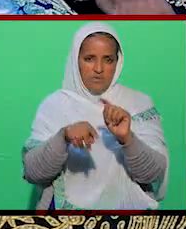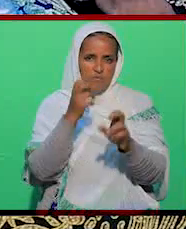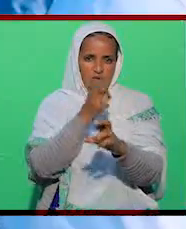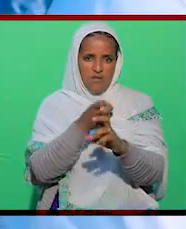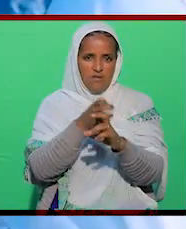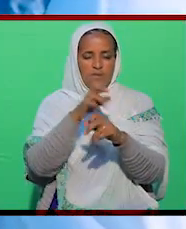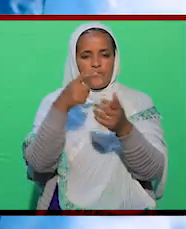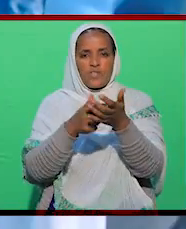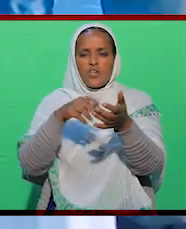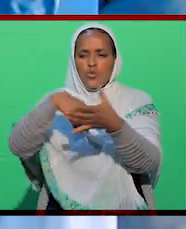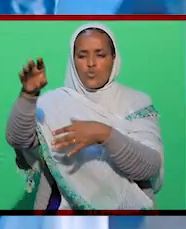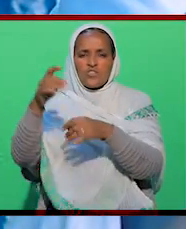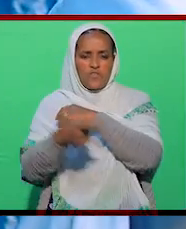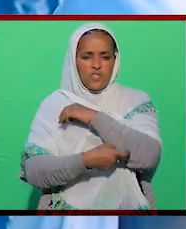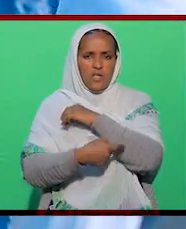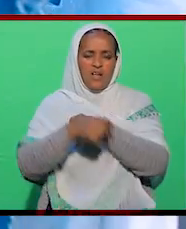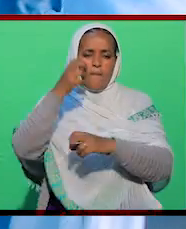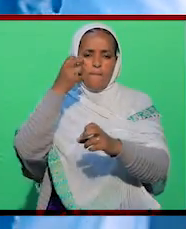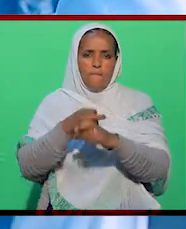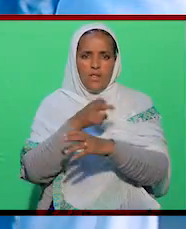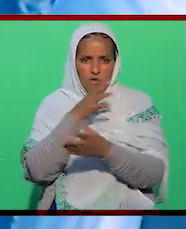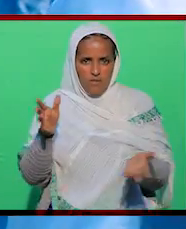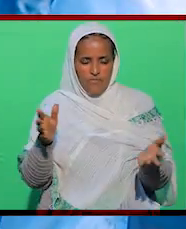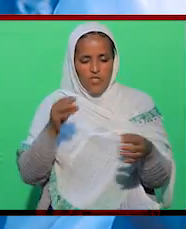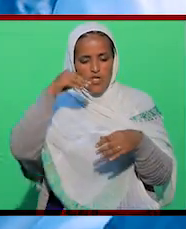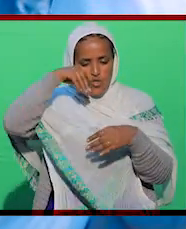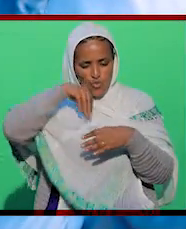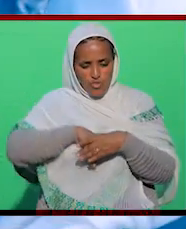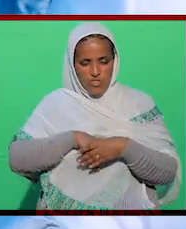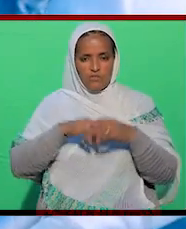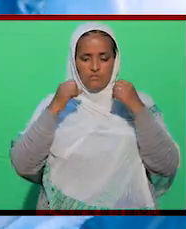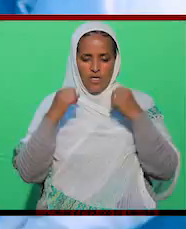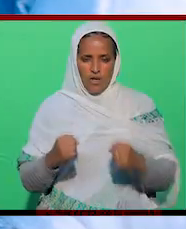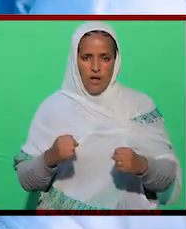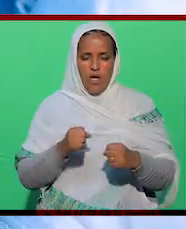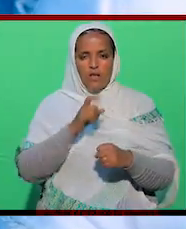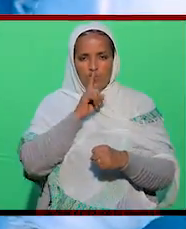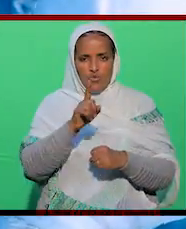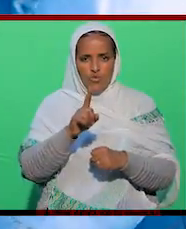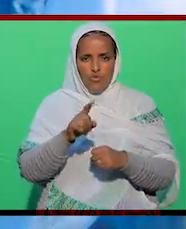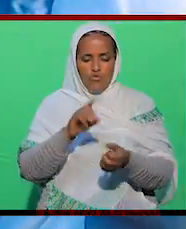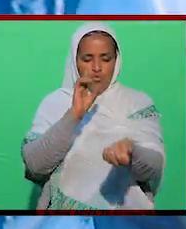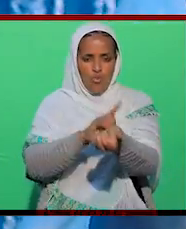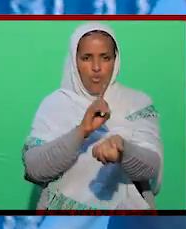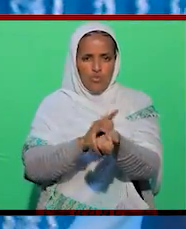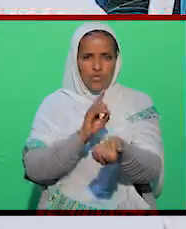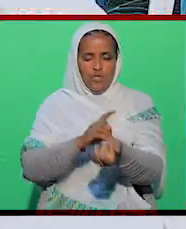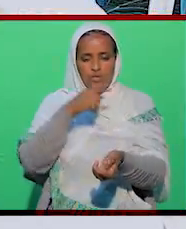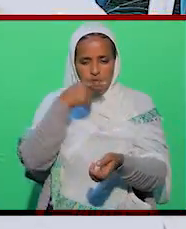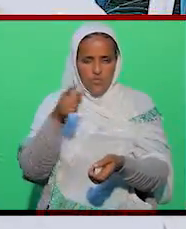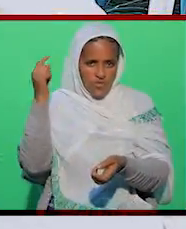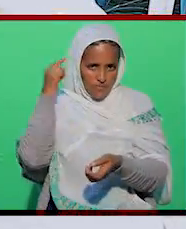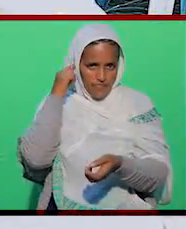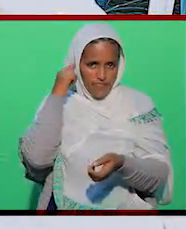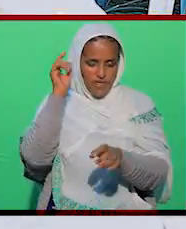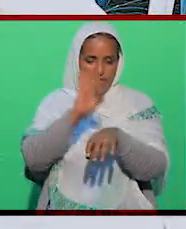ቤትና ቤት የውጭ ፈተና ምንም ከባድ አይደለም። የውስጥ ጥንካሬያችን ነው። ሐኪሞችም